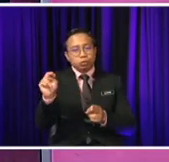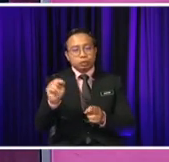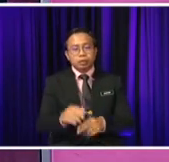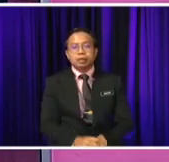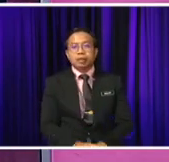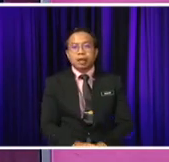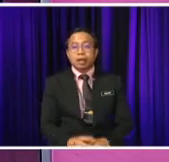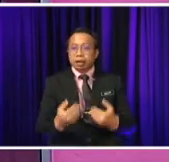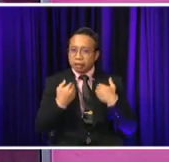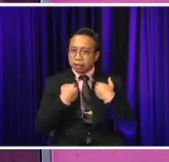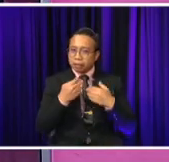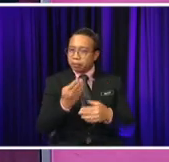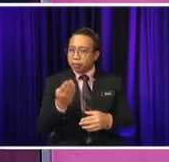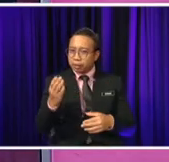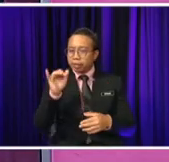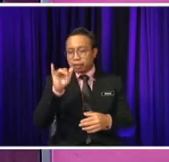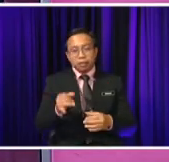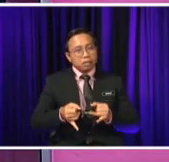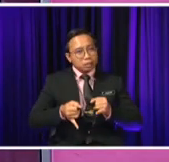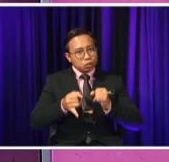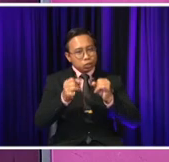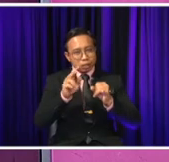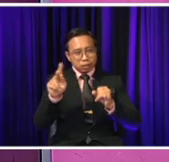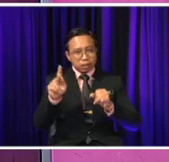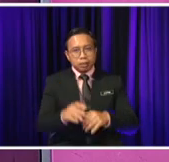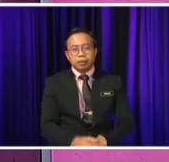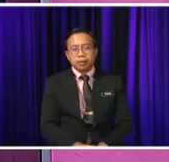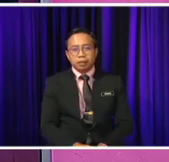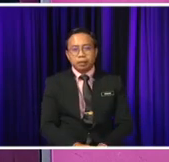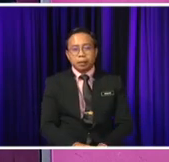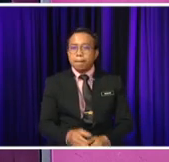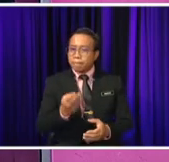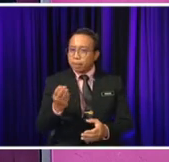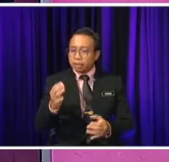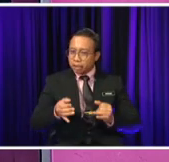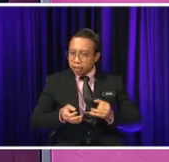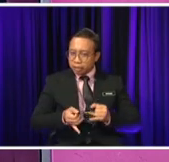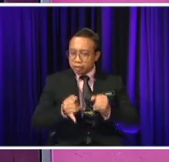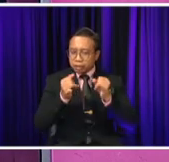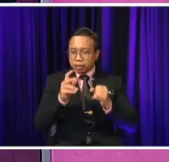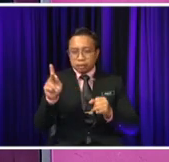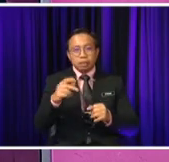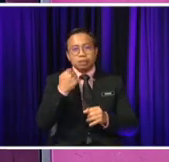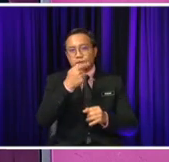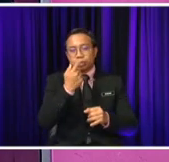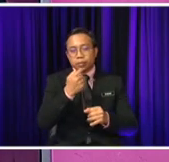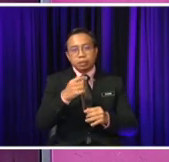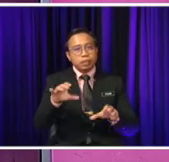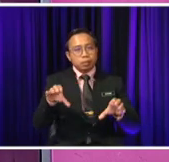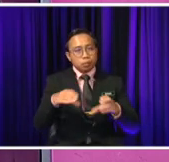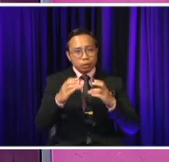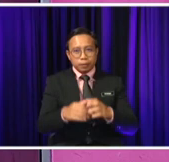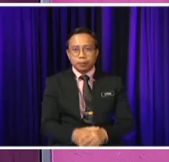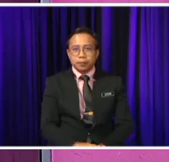adalah perkara yang dijalankan adalah perkara yang dijalankan siapa dia yang menjalankan